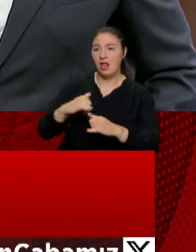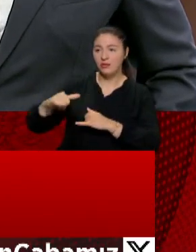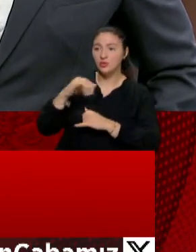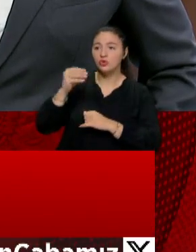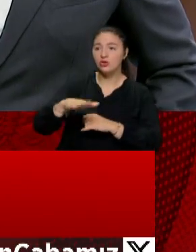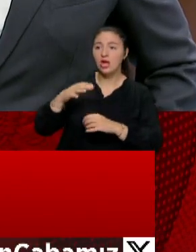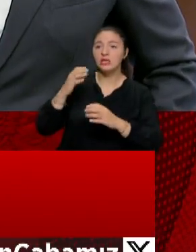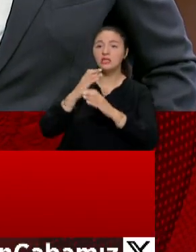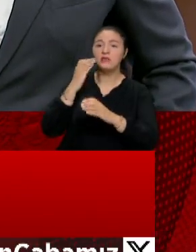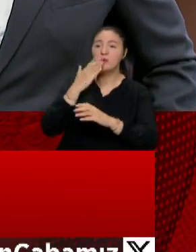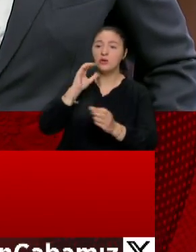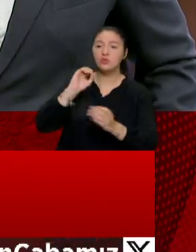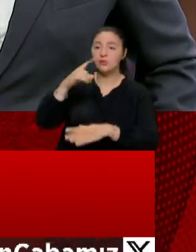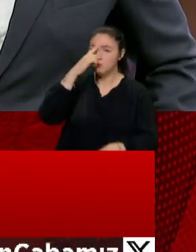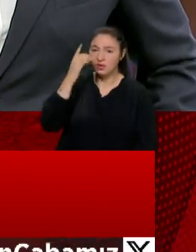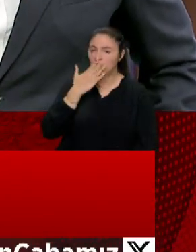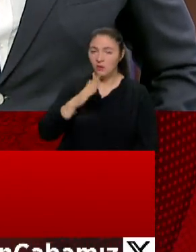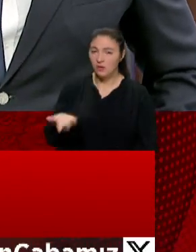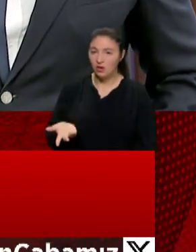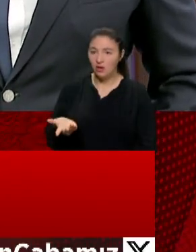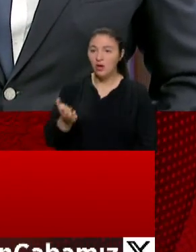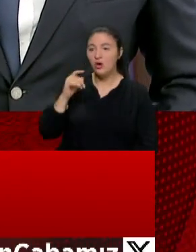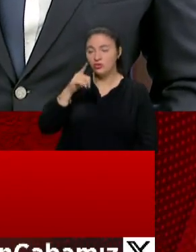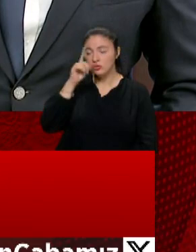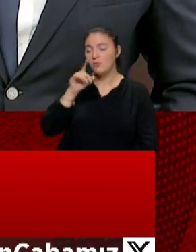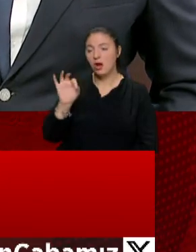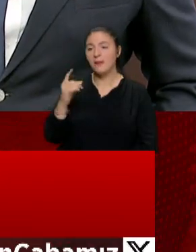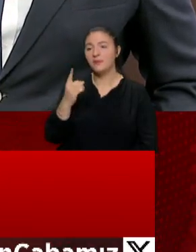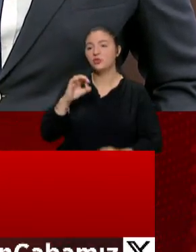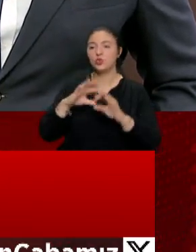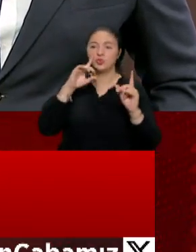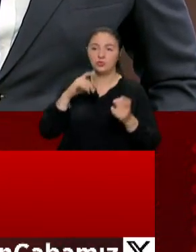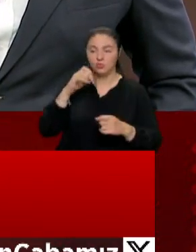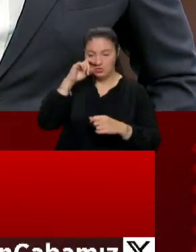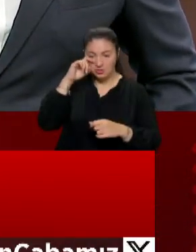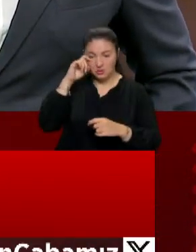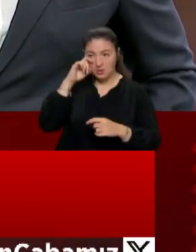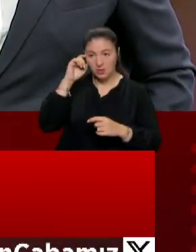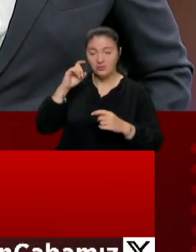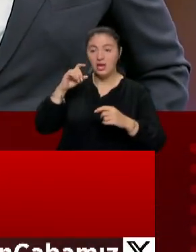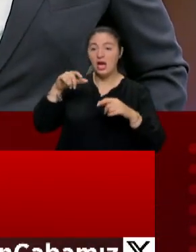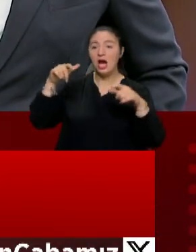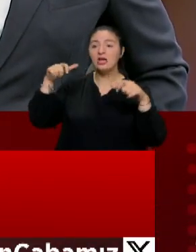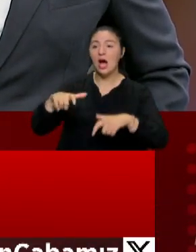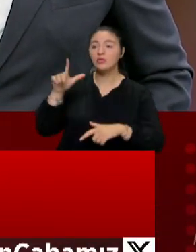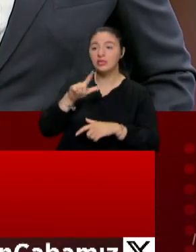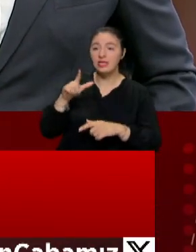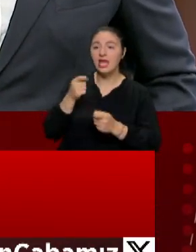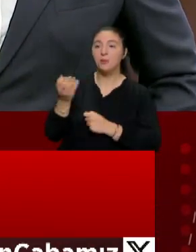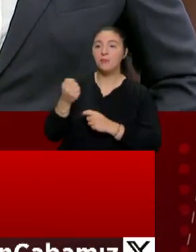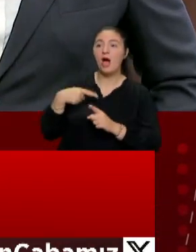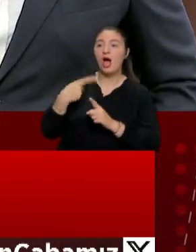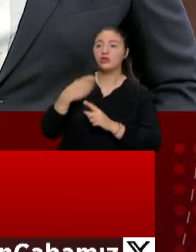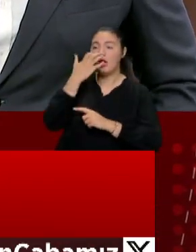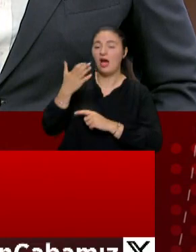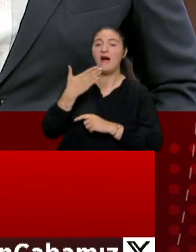çocuklarını servisle okula gönderme imkanı yok o yüzden böyle bir çözüm bulduk şimdi Kampüs ise de eğitim almanın da ayrıca